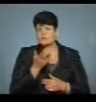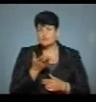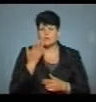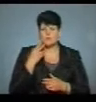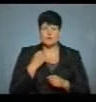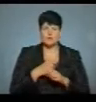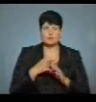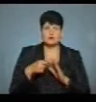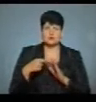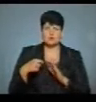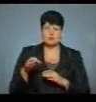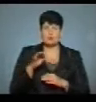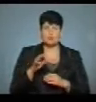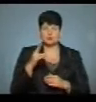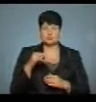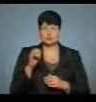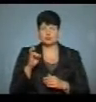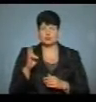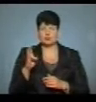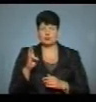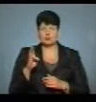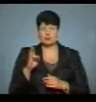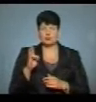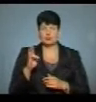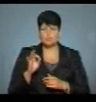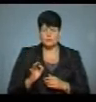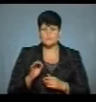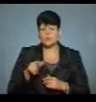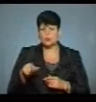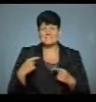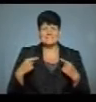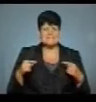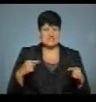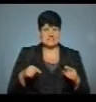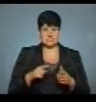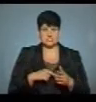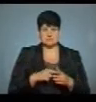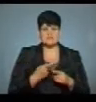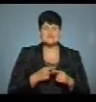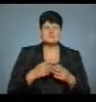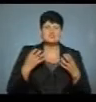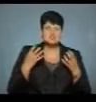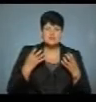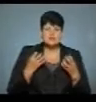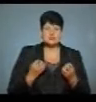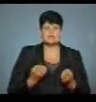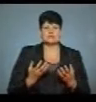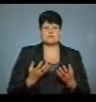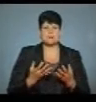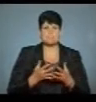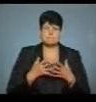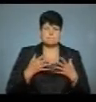зйомки про Дубно люди з інших міст, це ще додає більше тої